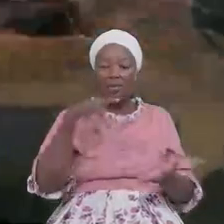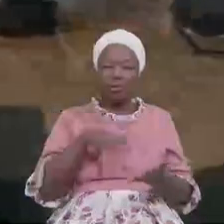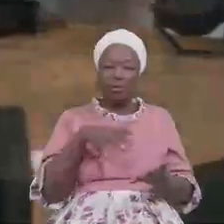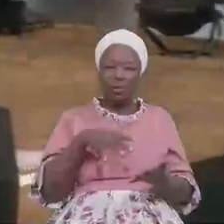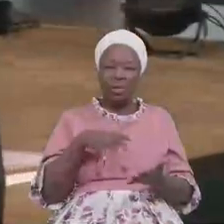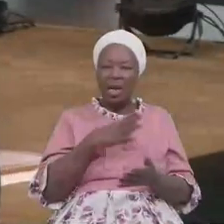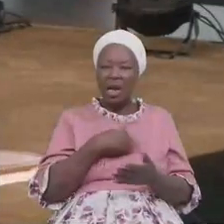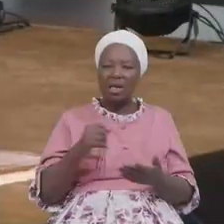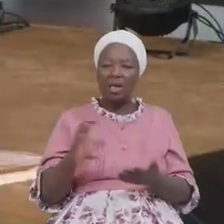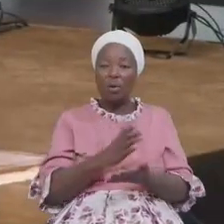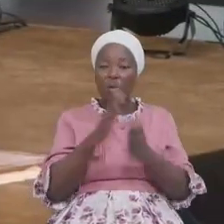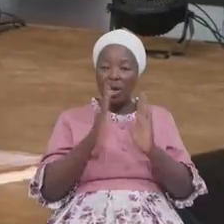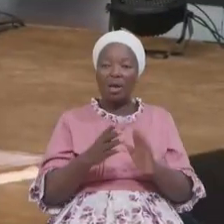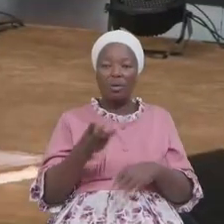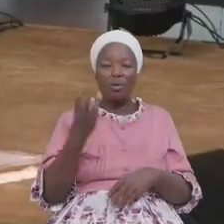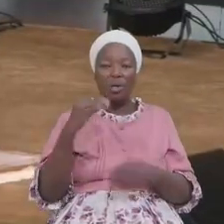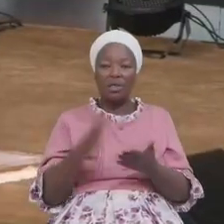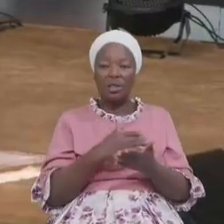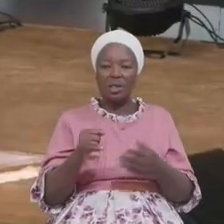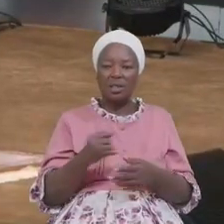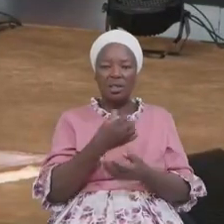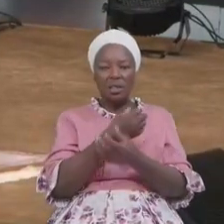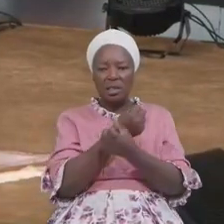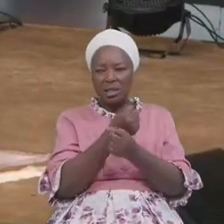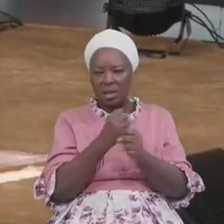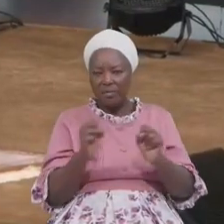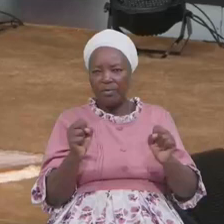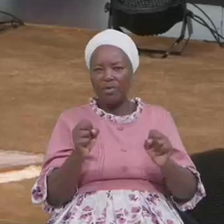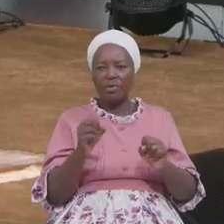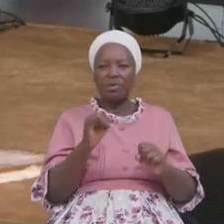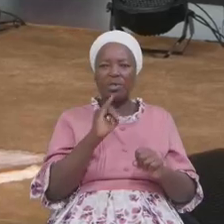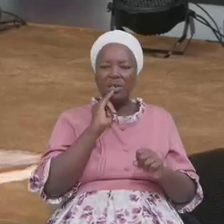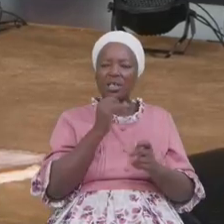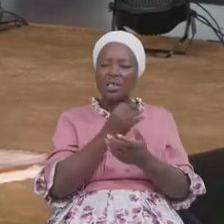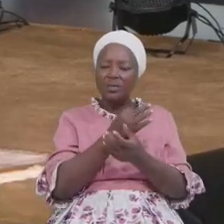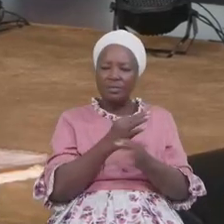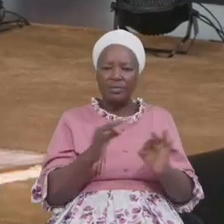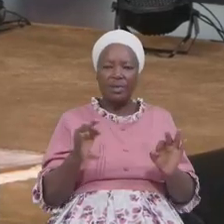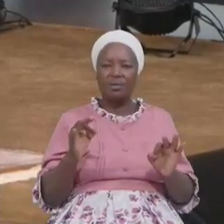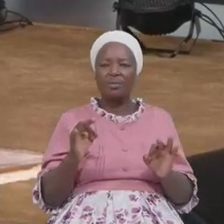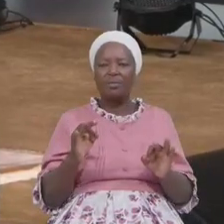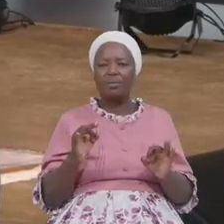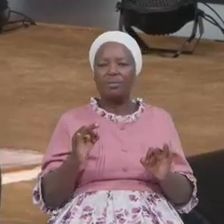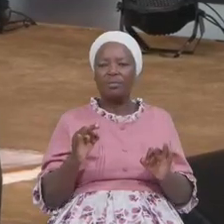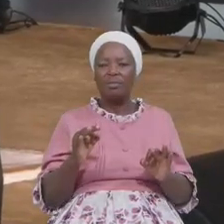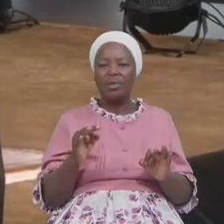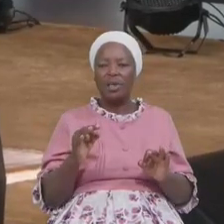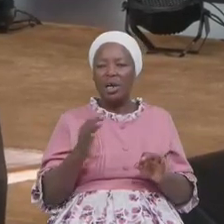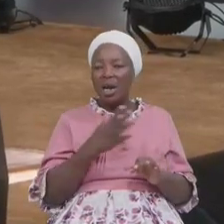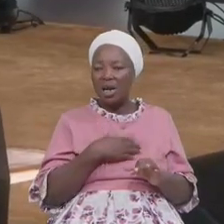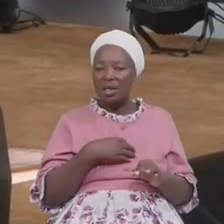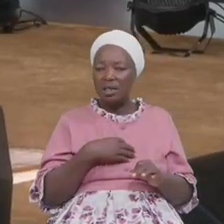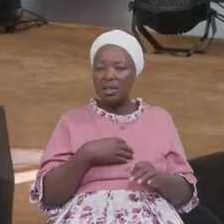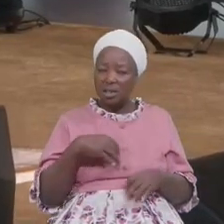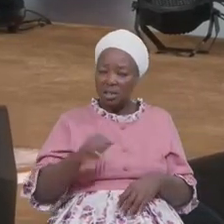chantait. Le salut est gratuit. il y avait quelqu'un